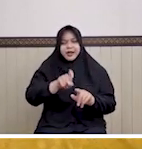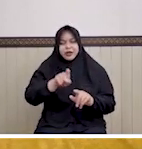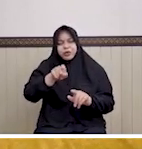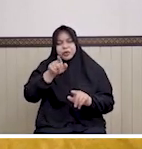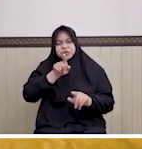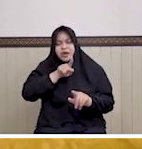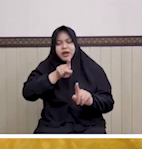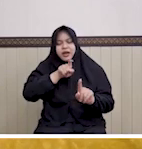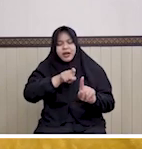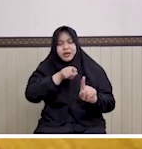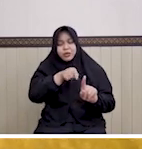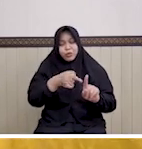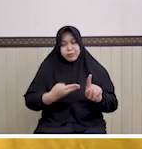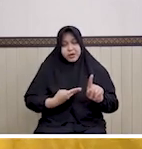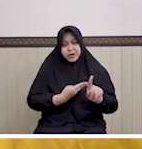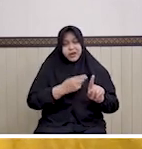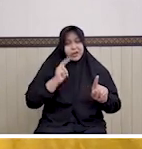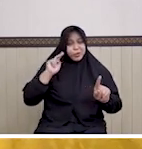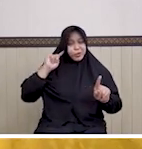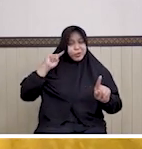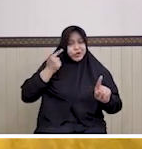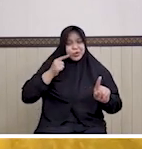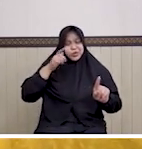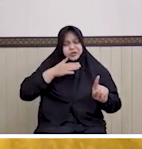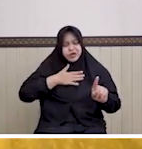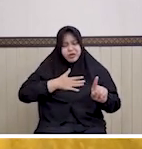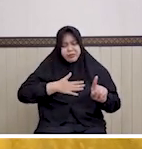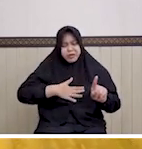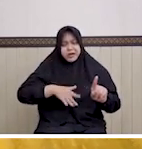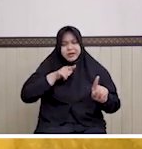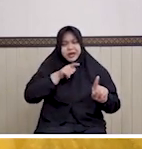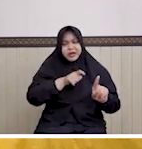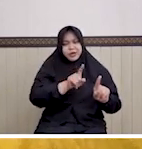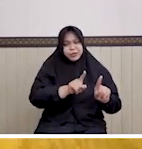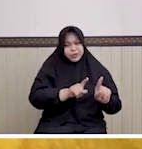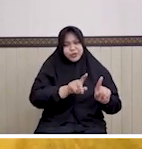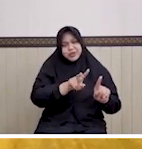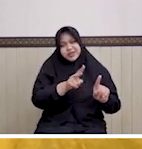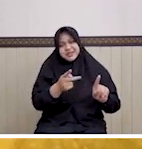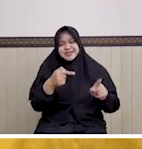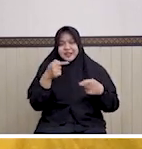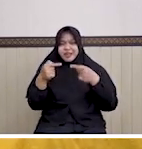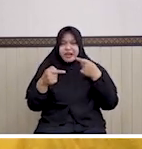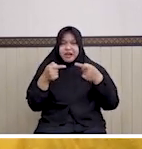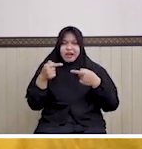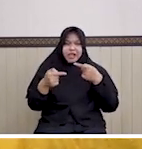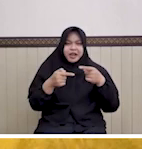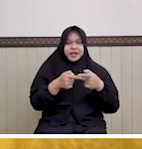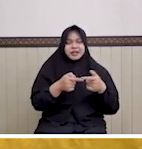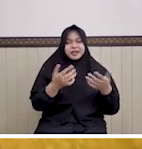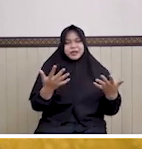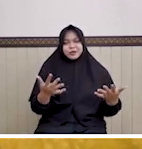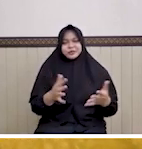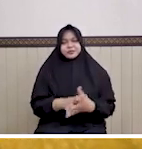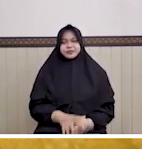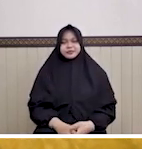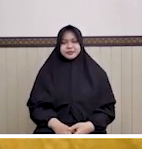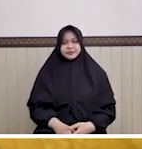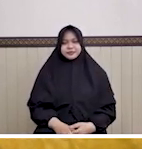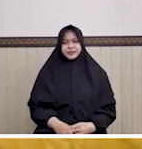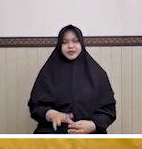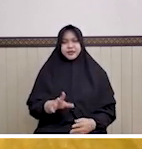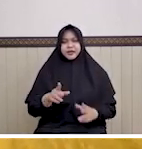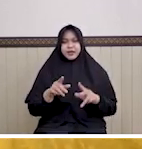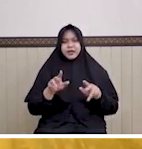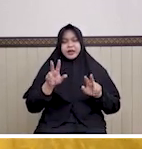sabar kita alihkan dulu baru kita tanya lagi Jadi cerita-ceritanya gimana kita nanti yang